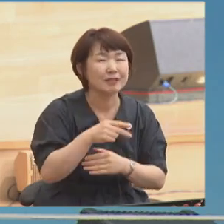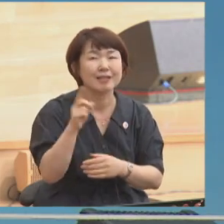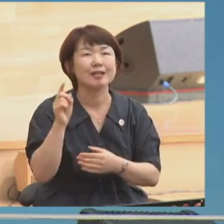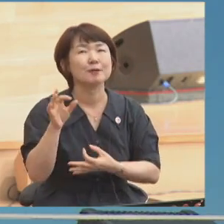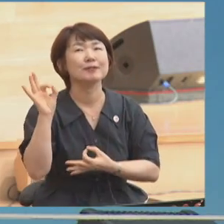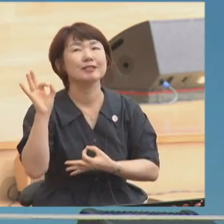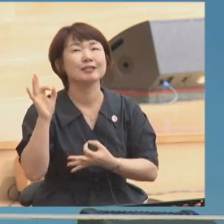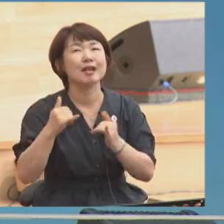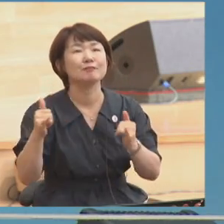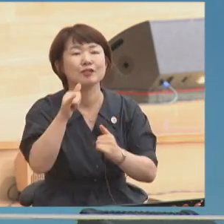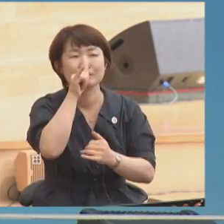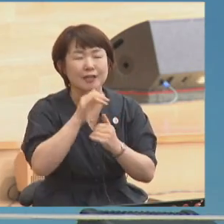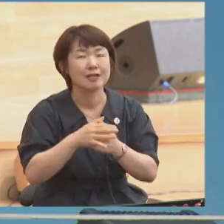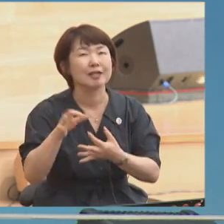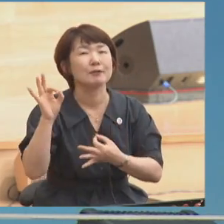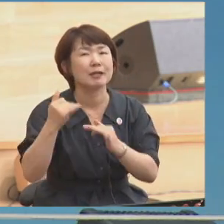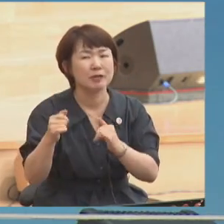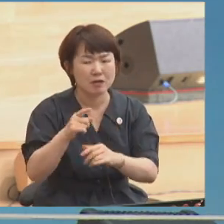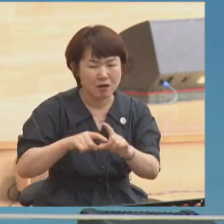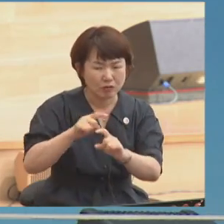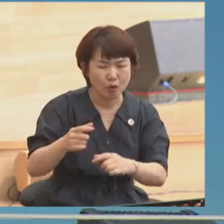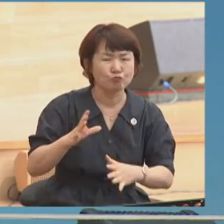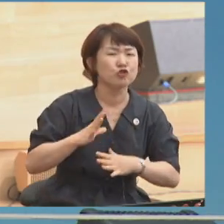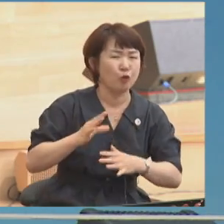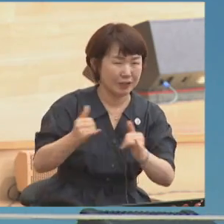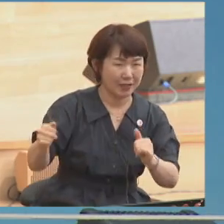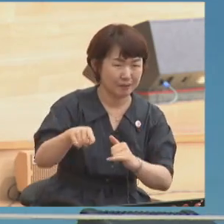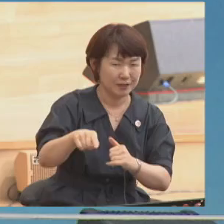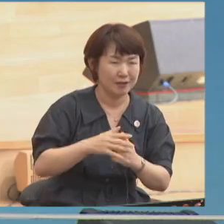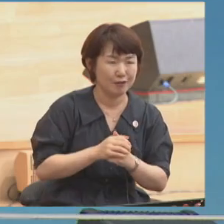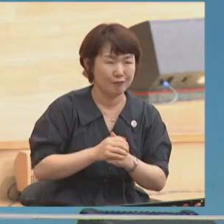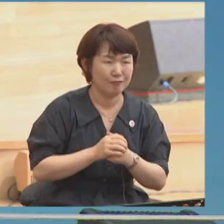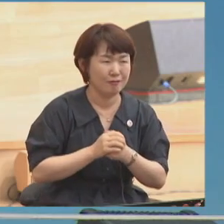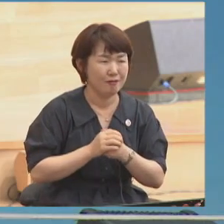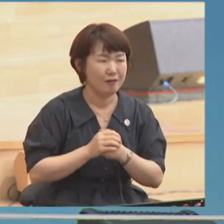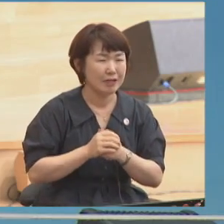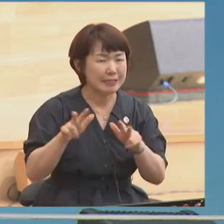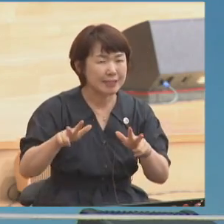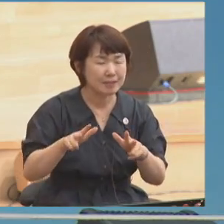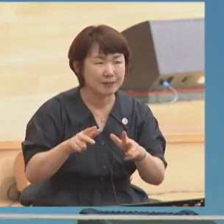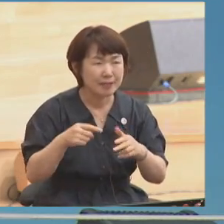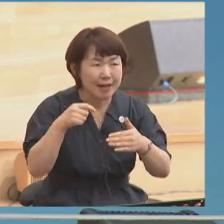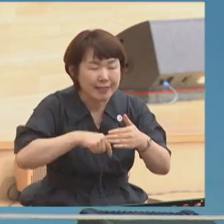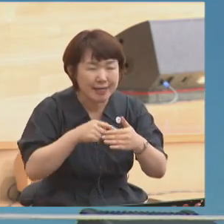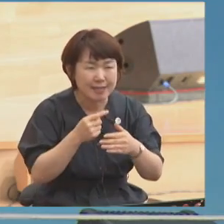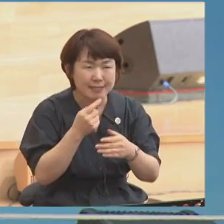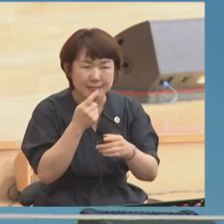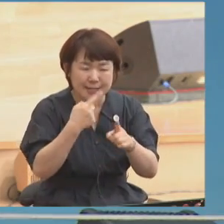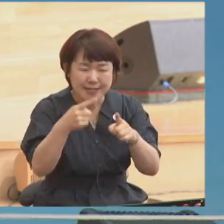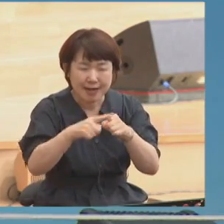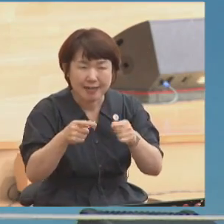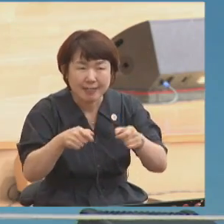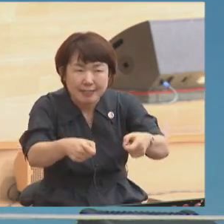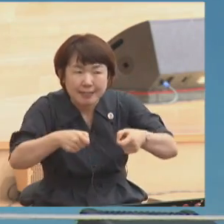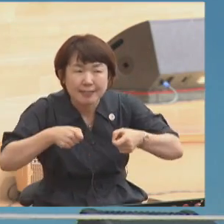분들 있으시잖아요. 그분들이 더 무서운 분들이에요. 그분들은 지금 칼을 가는 쪽이에요.